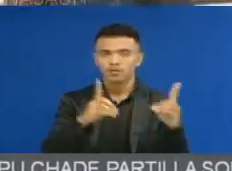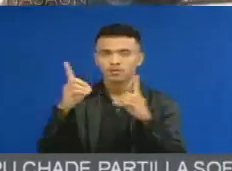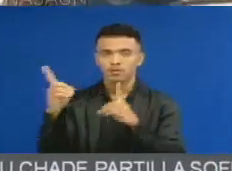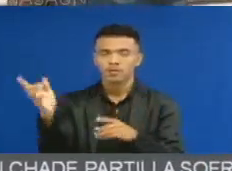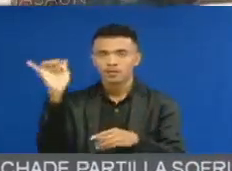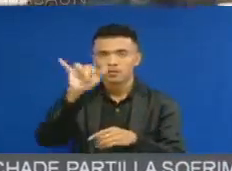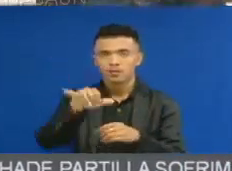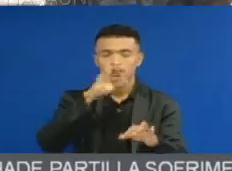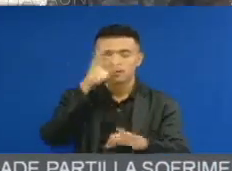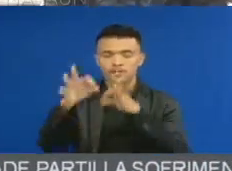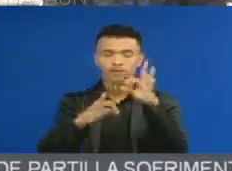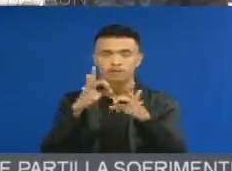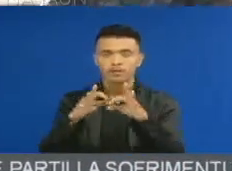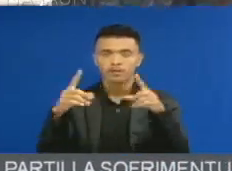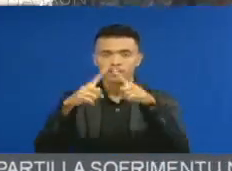inspiração.